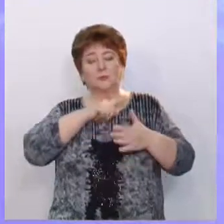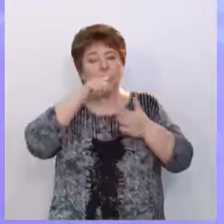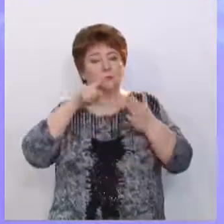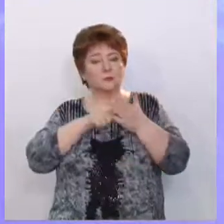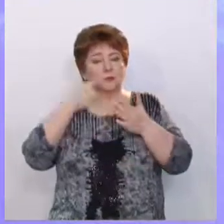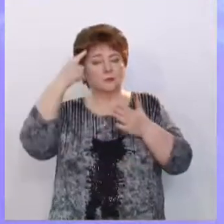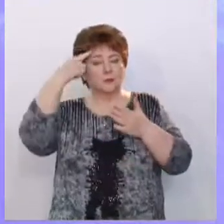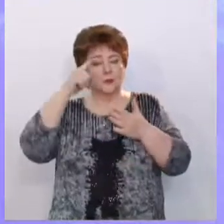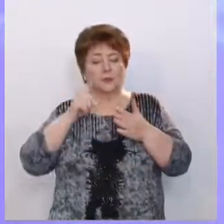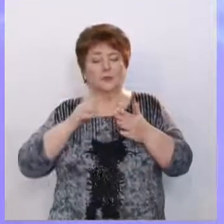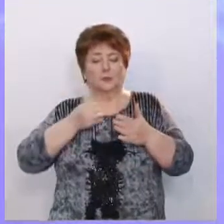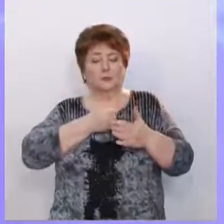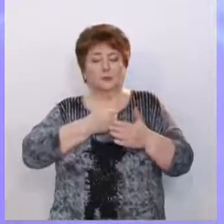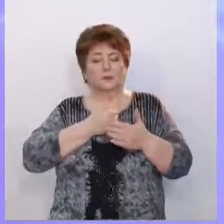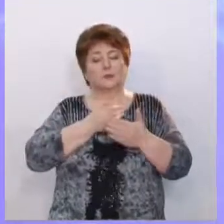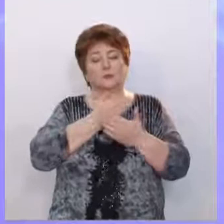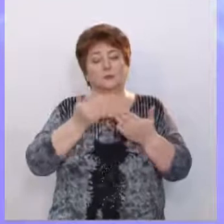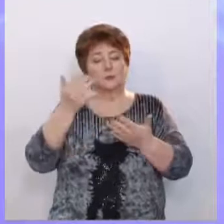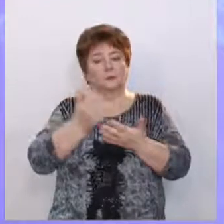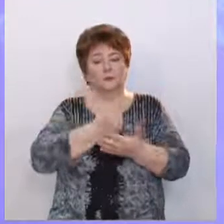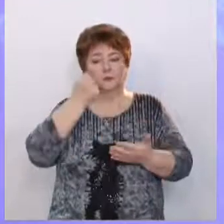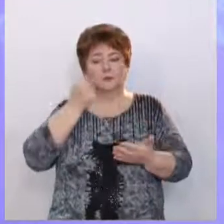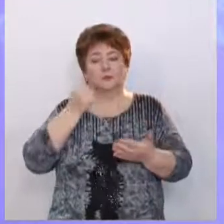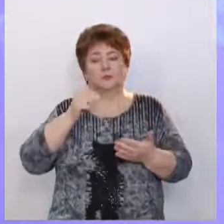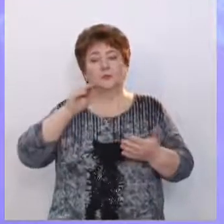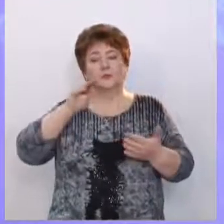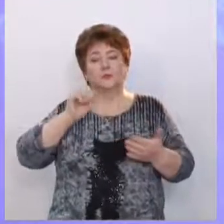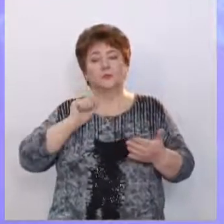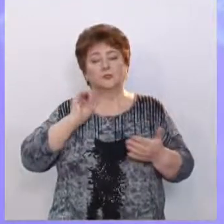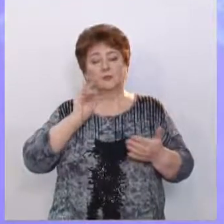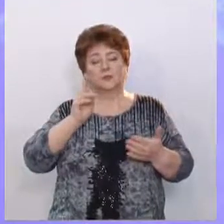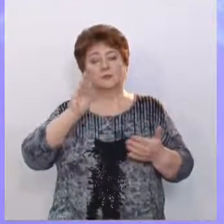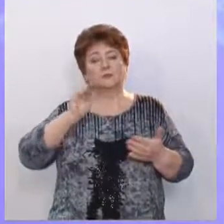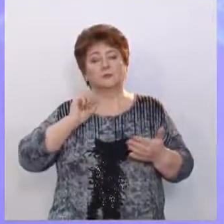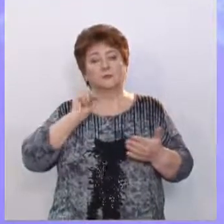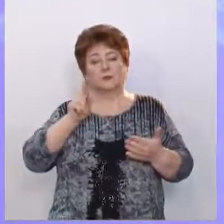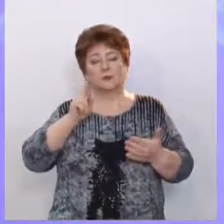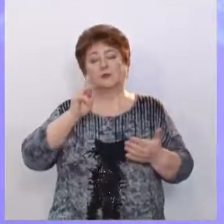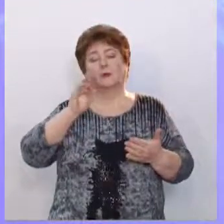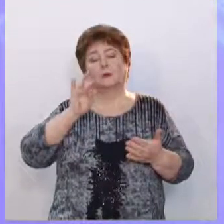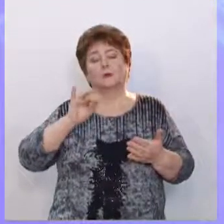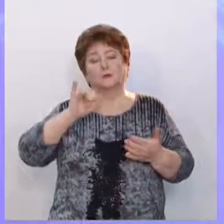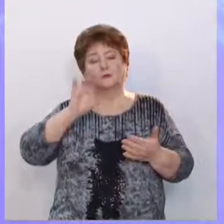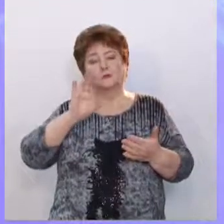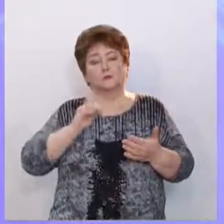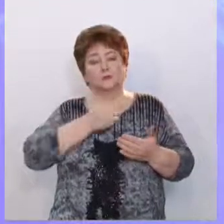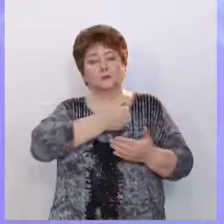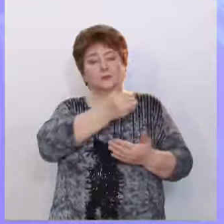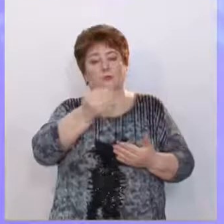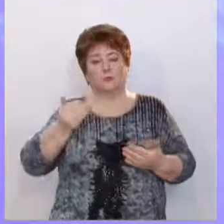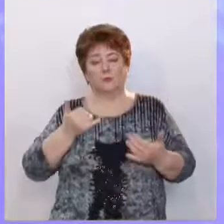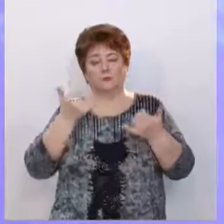новые цели и стремиться к их достижению. Жан-Жак Руссо. Я желаю